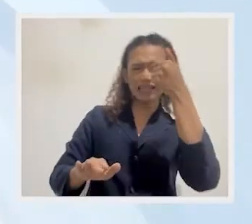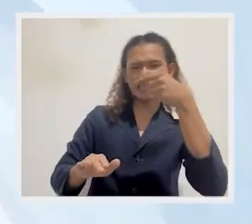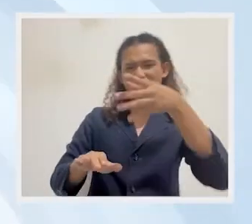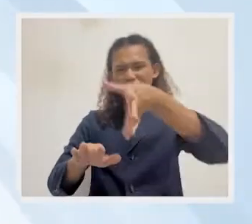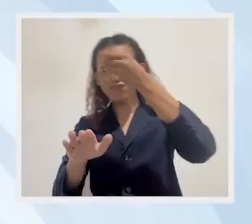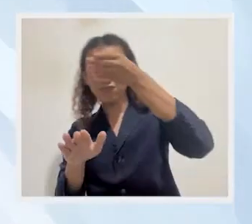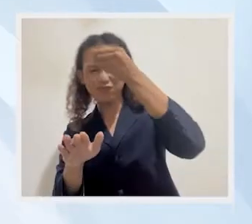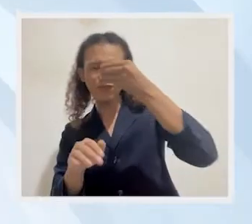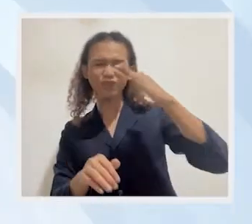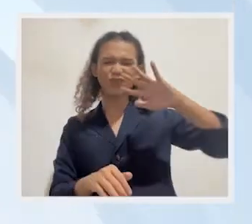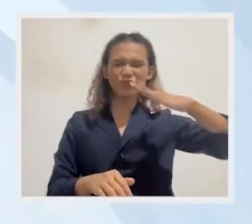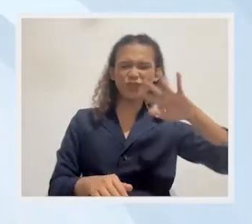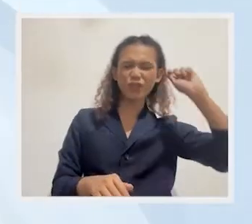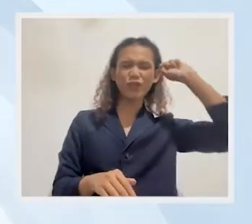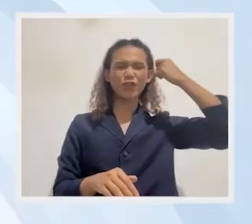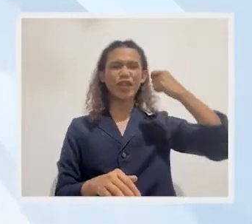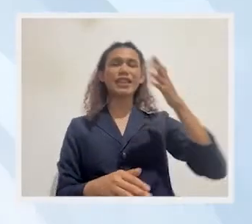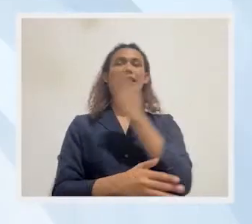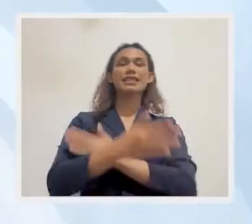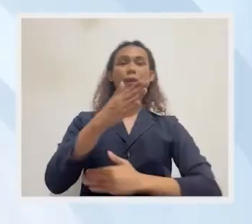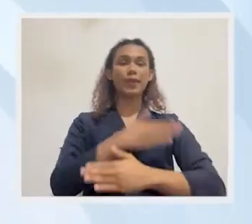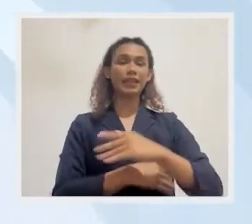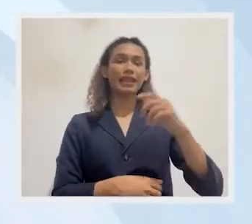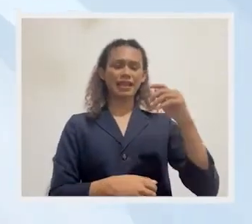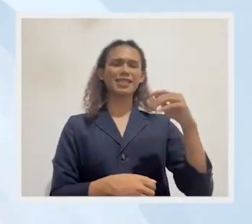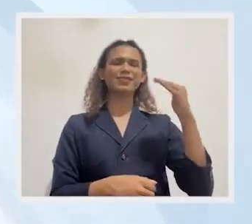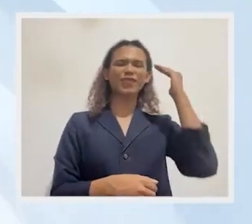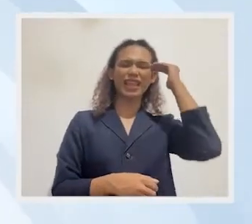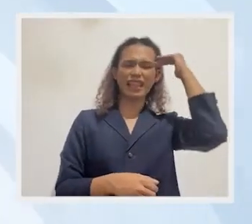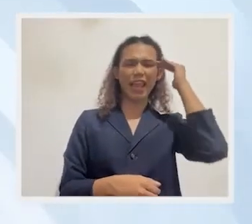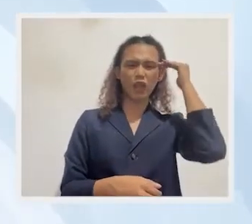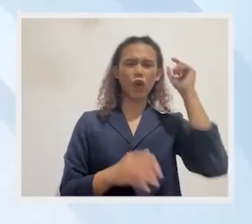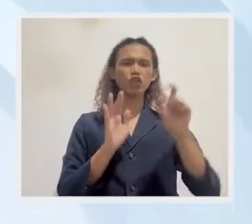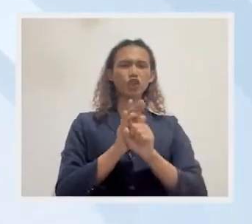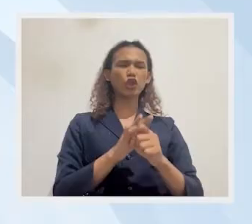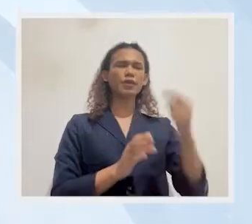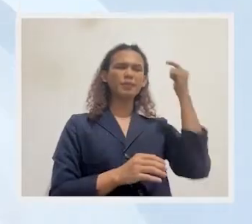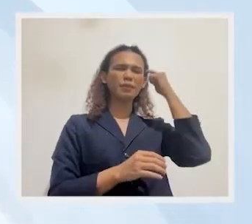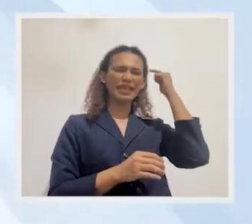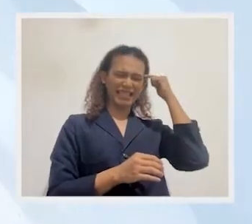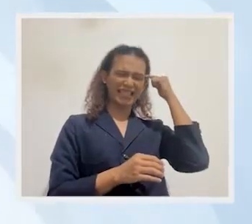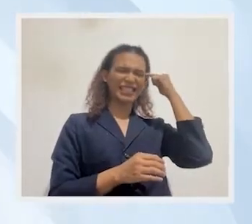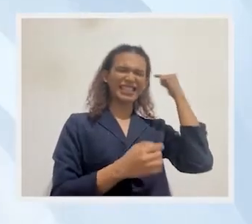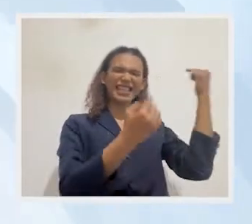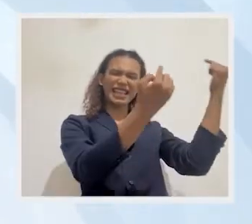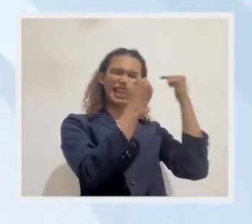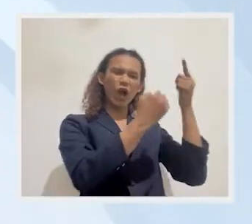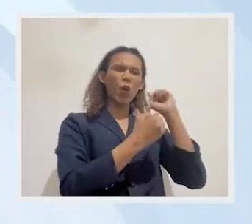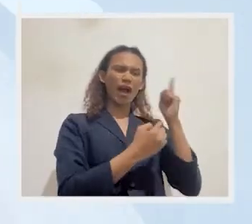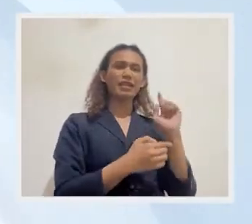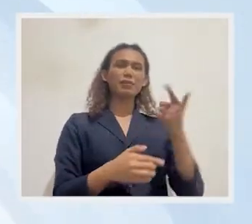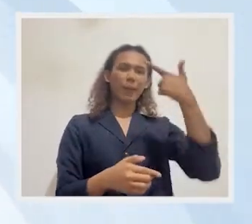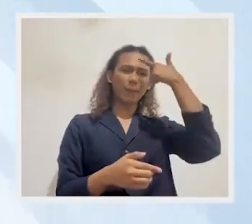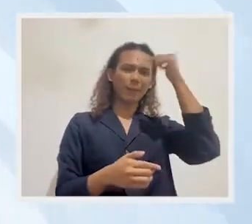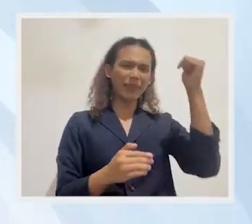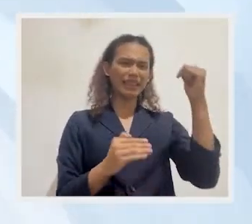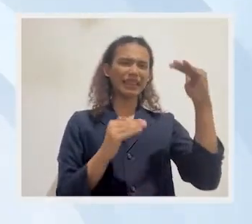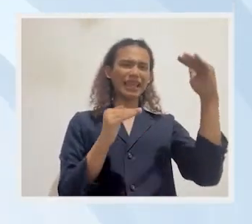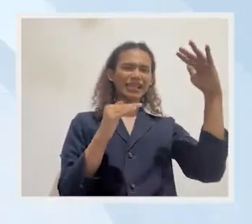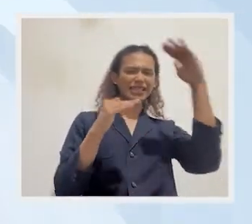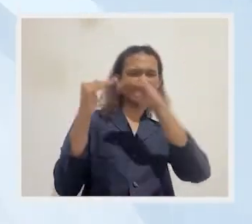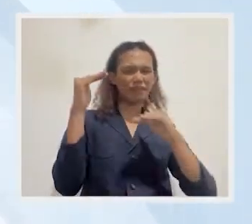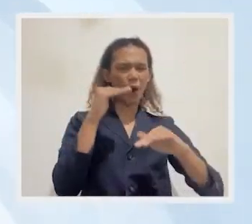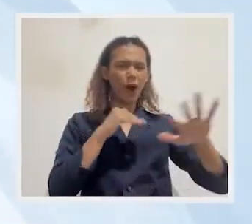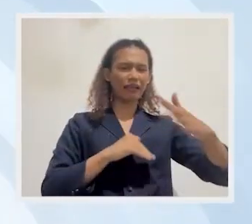penalaran. Disabilitas intelektual adalah terganggunya fungsi pikir karena tingkat kecerdasan di bawah rata-rata, antara